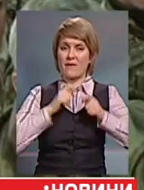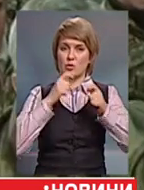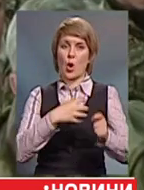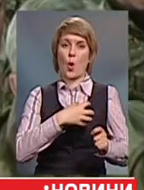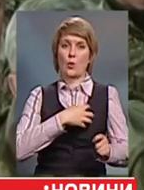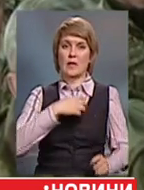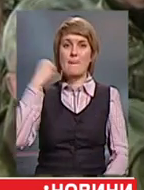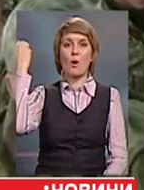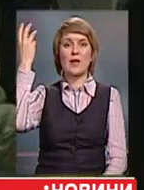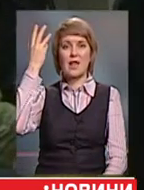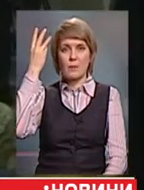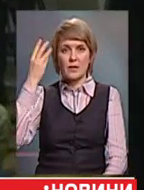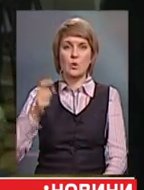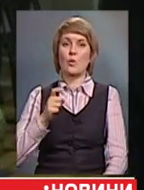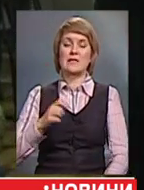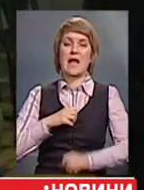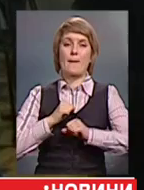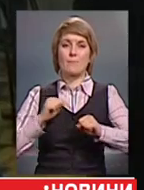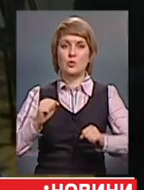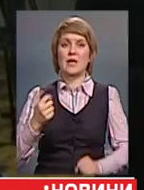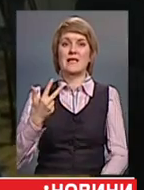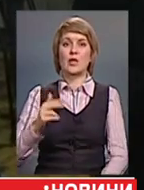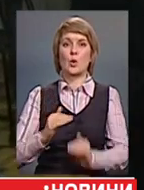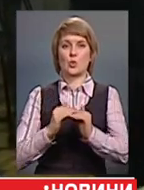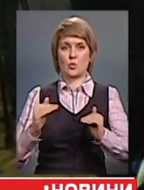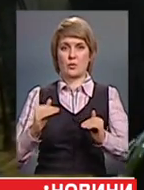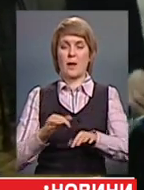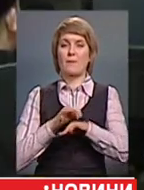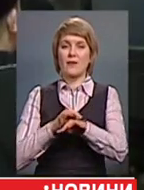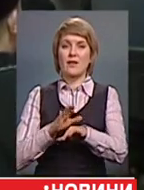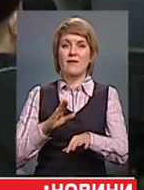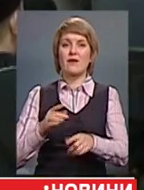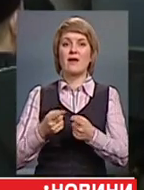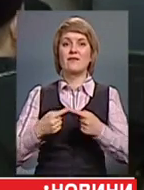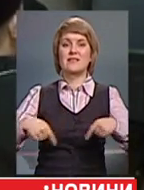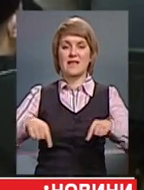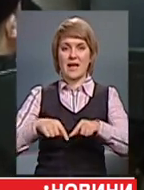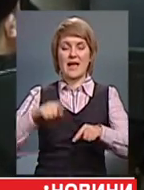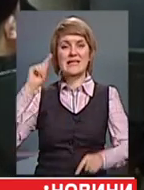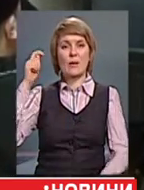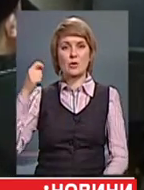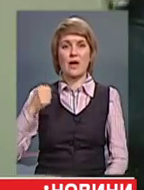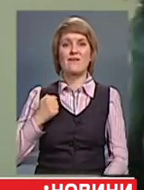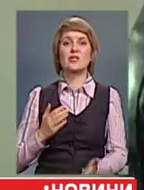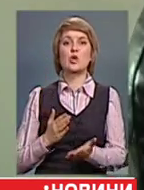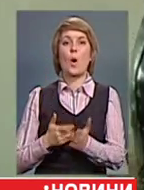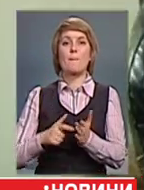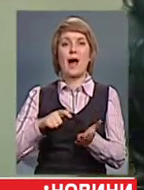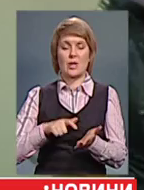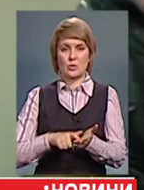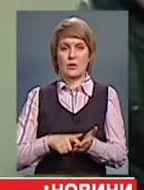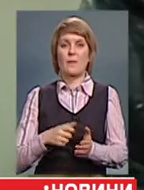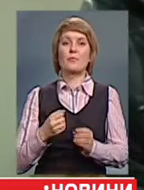ступеня. Урочисту церемонію провели в залі Запорізького обласного військомату. Там же 14 ветеранам АТО видали